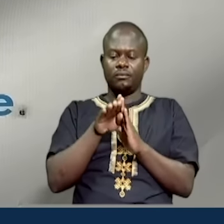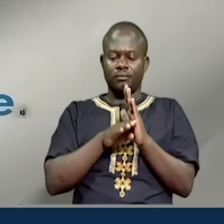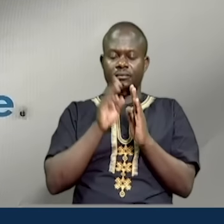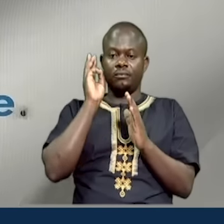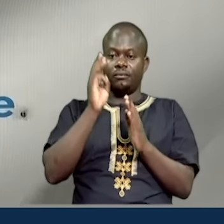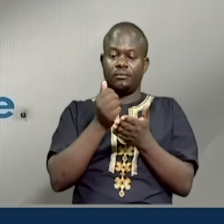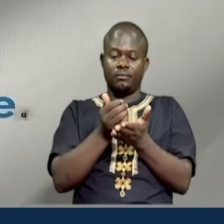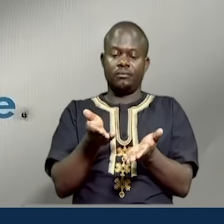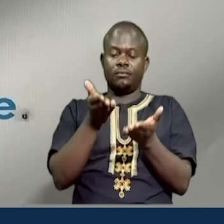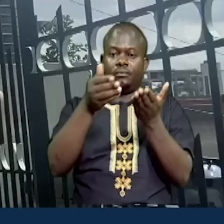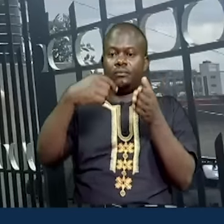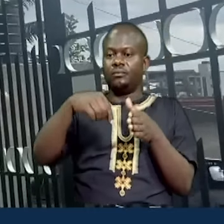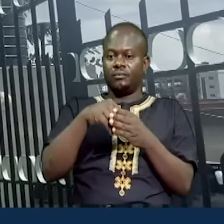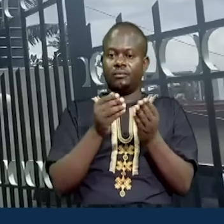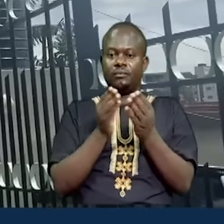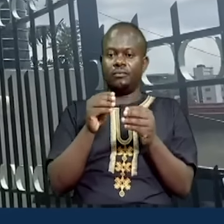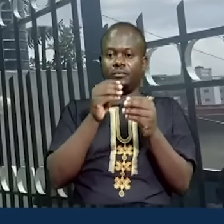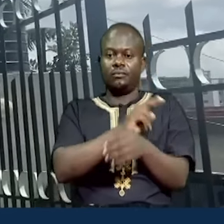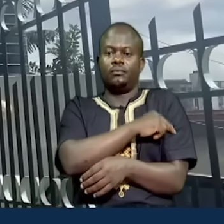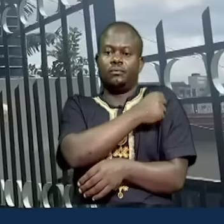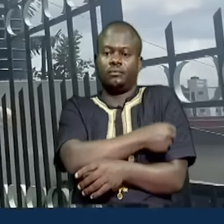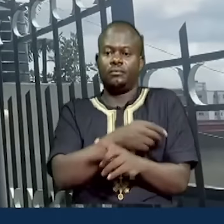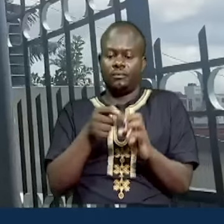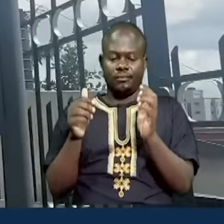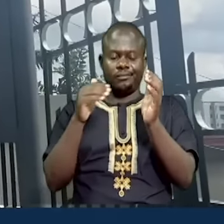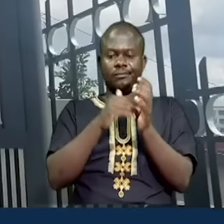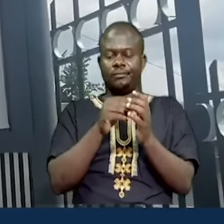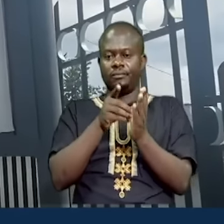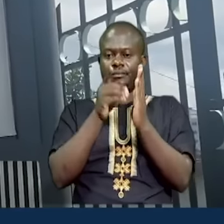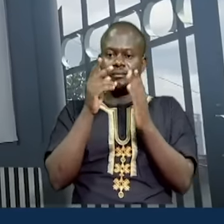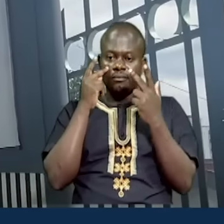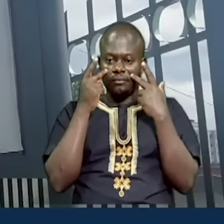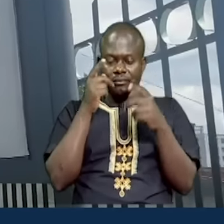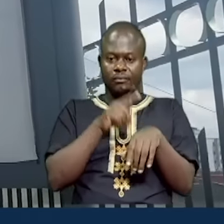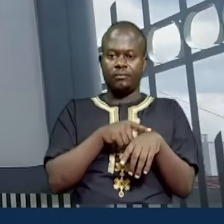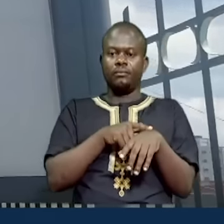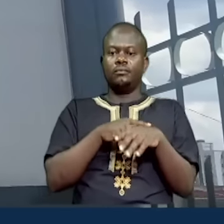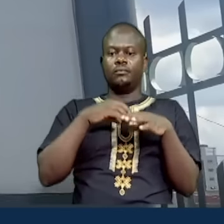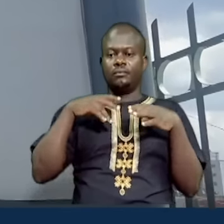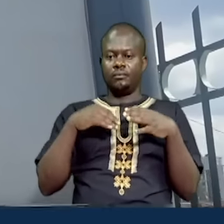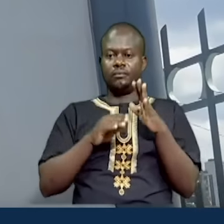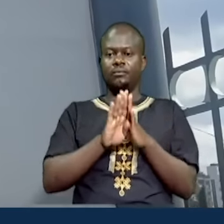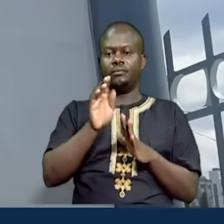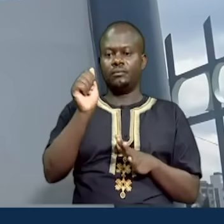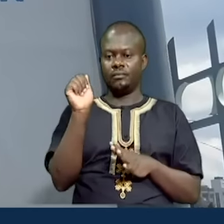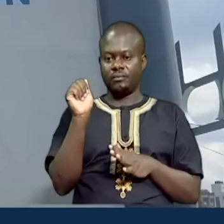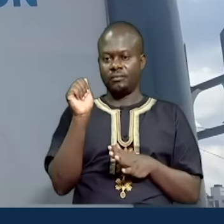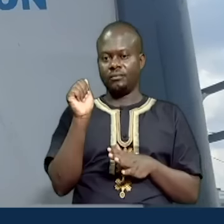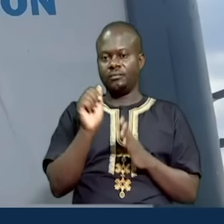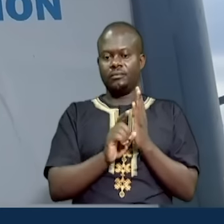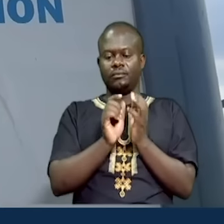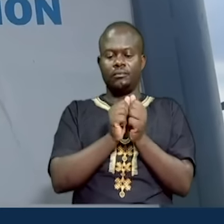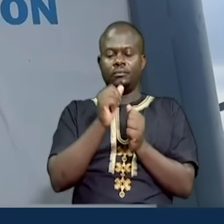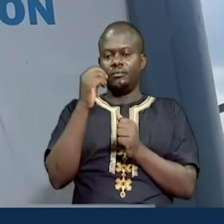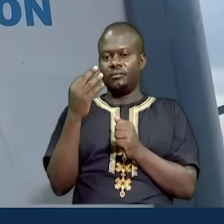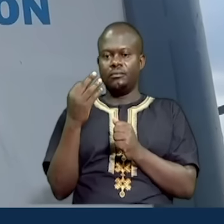ibyo izazamura ku ireme rya serivisi zitangwa kwa muganga ndetse n'abaganga babone n'umwanya wo kuruhuka no kwiteza imbere tariki ya